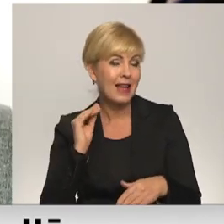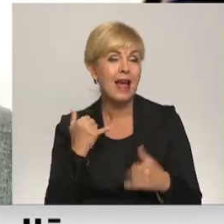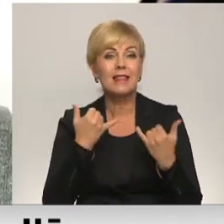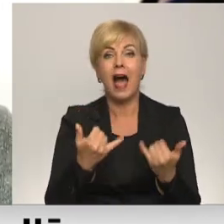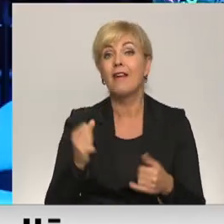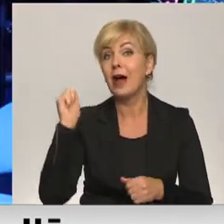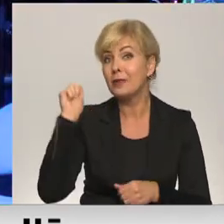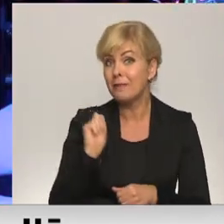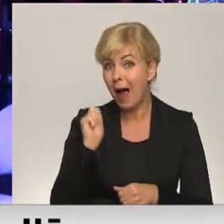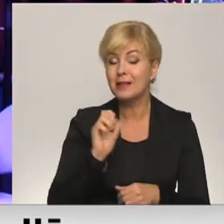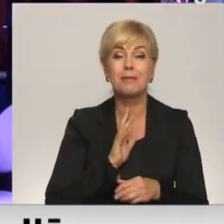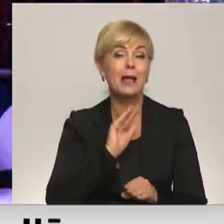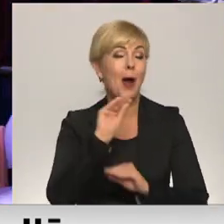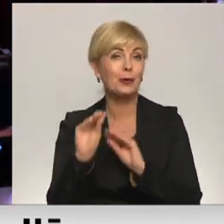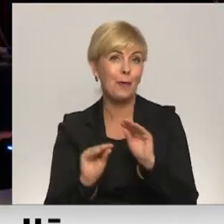arī rotājumi.